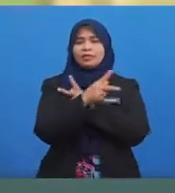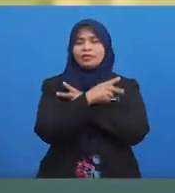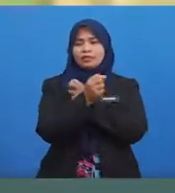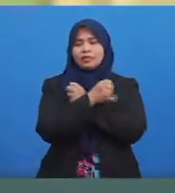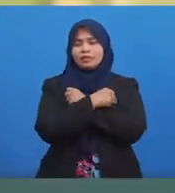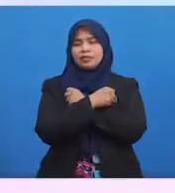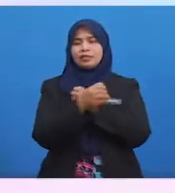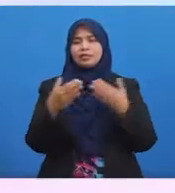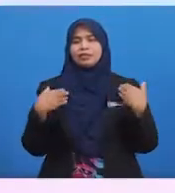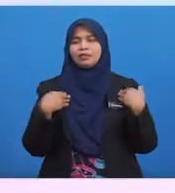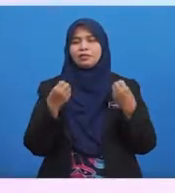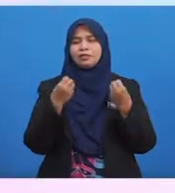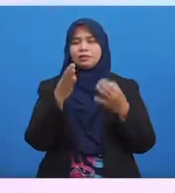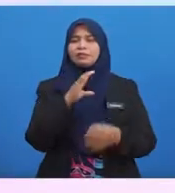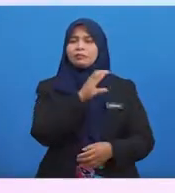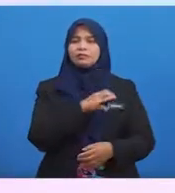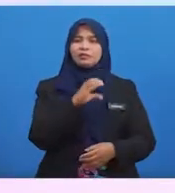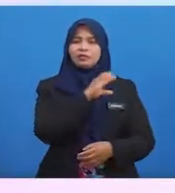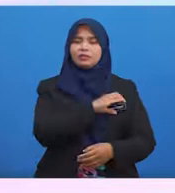beberapa ciri